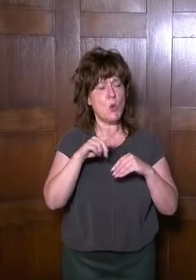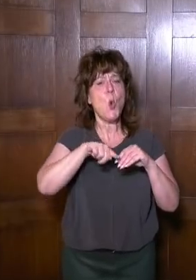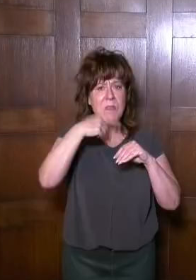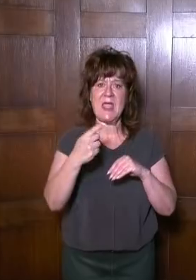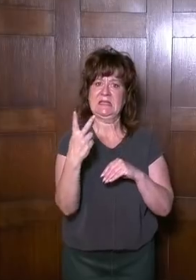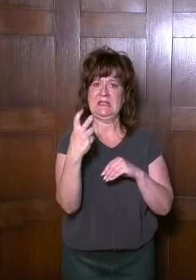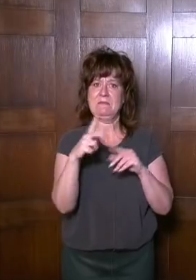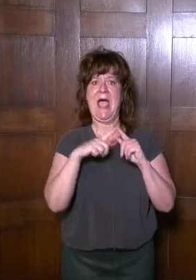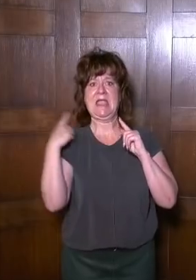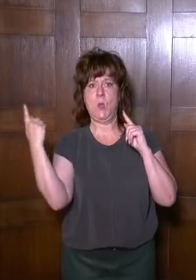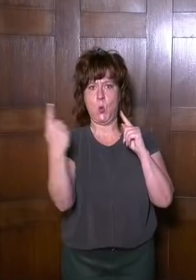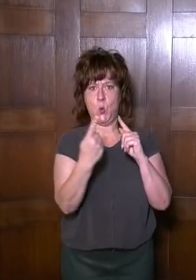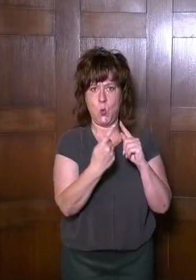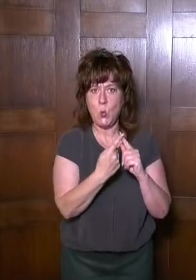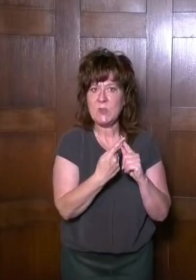zweiten Runde erst